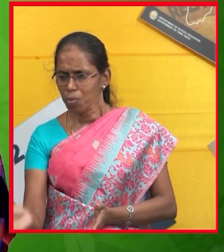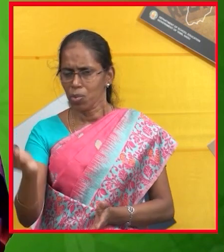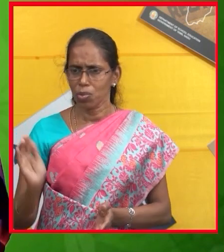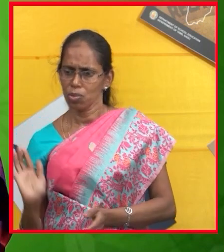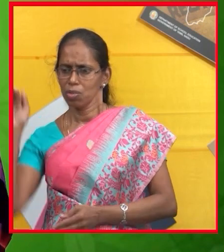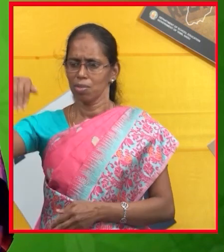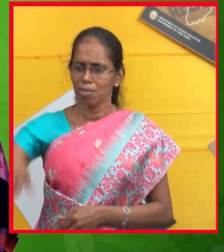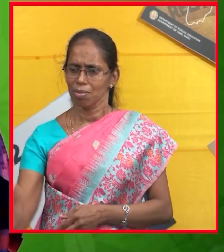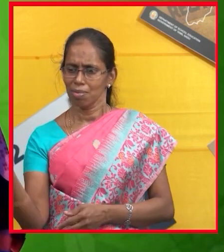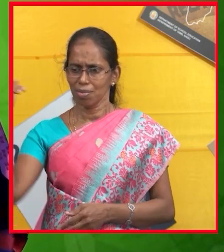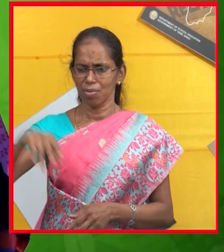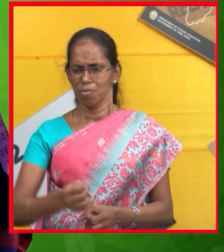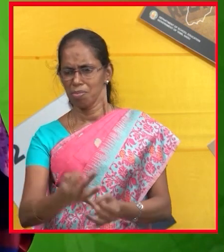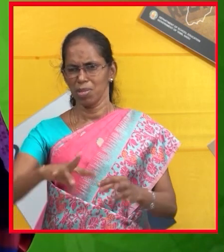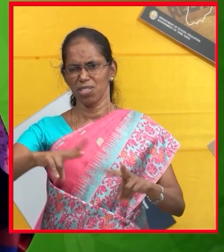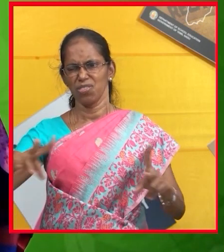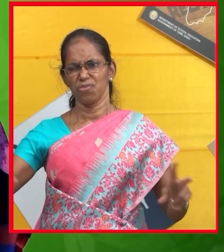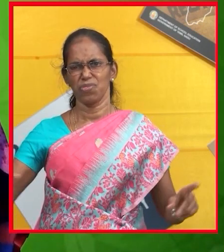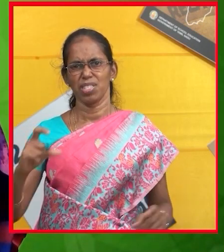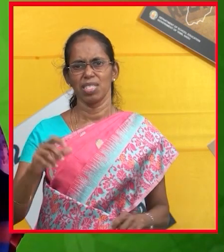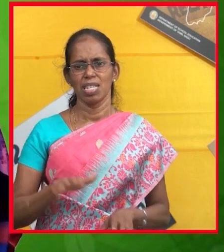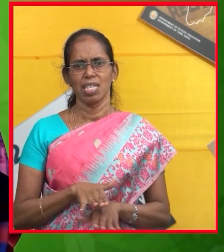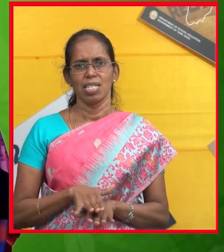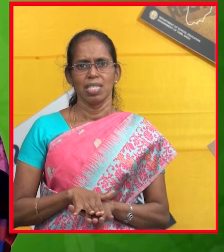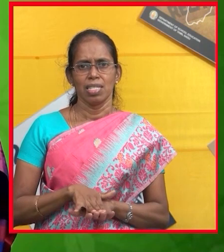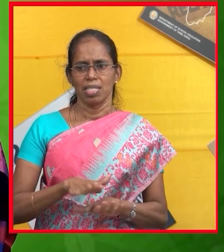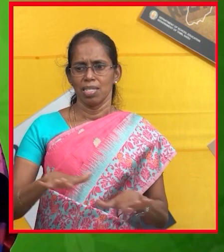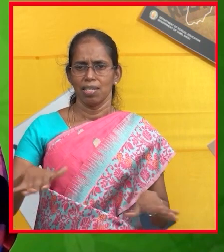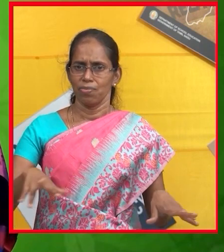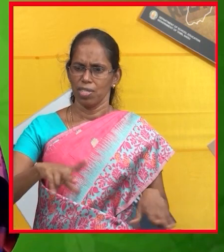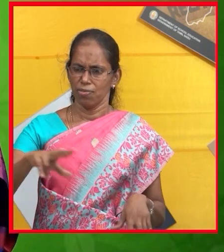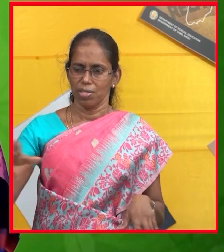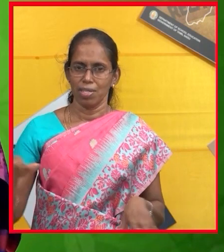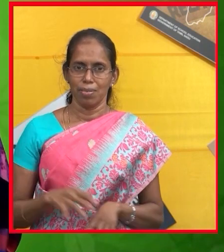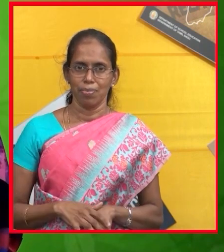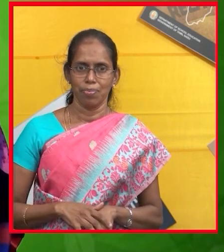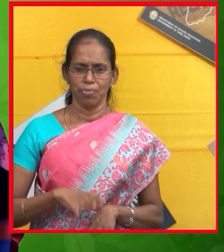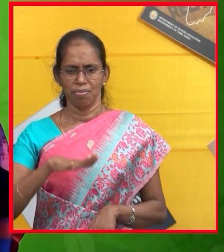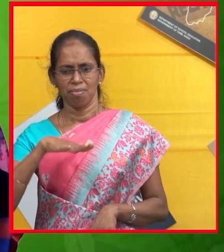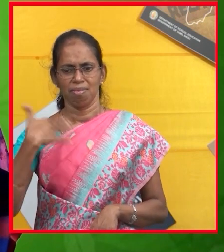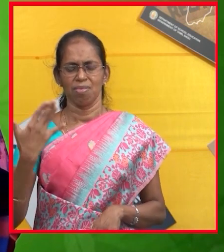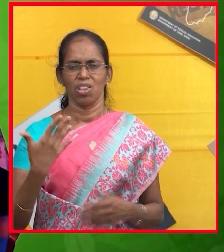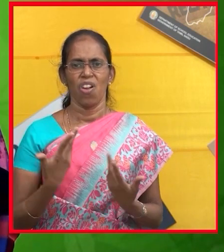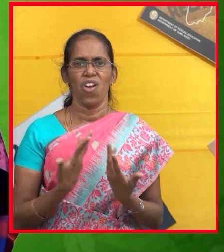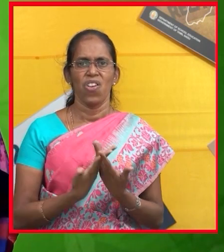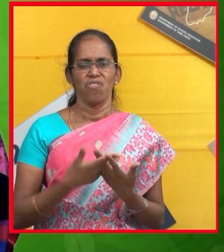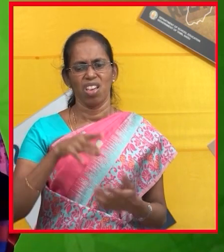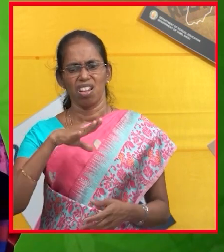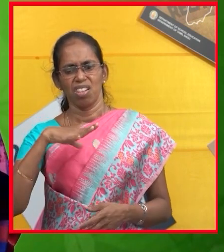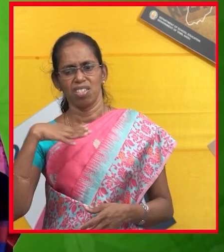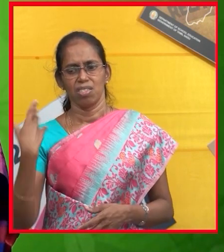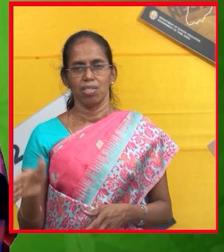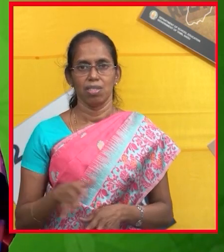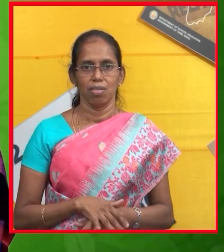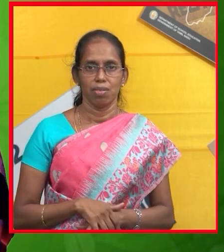அந்த சீ க்ரீச்சர்ஸ் அதெல்லாம். அது மாதிரி இன்னொன்று பார்த்துருக்காங்க. ஒரு இறந்து போன வேல் அதை ஸ்பாட்